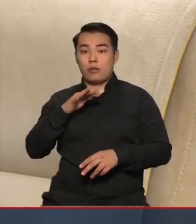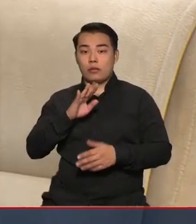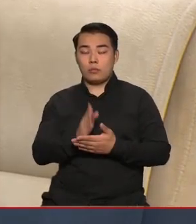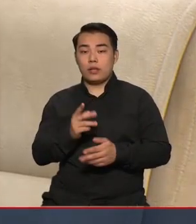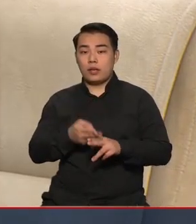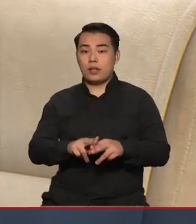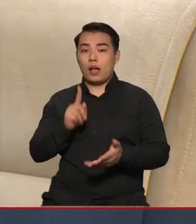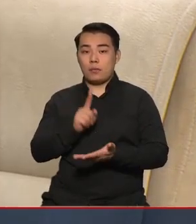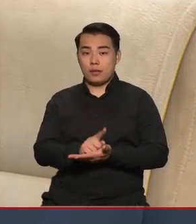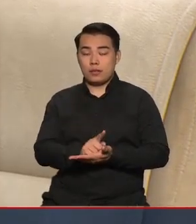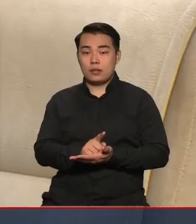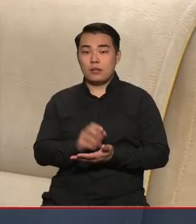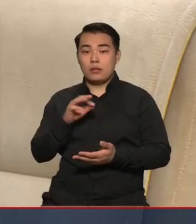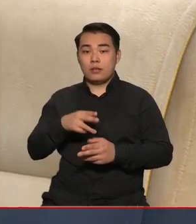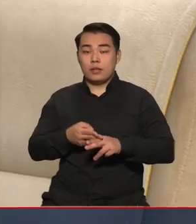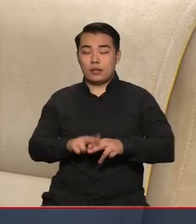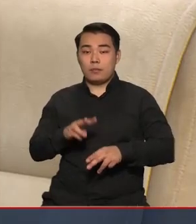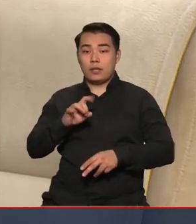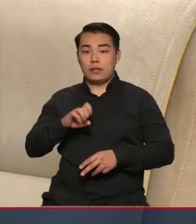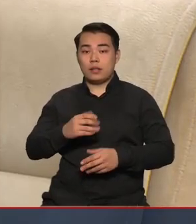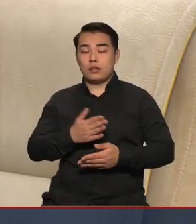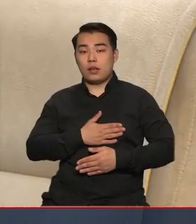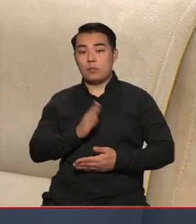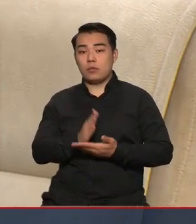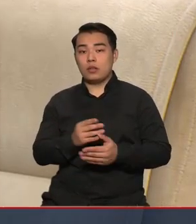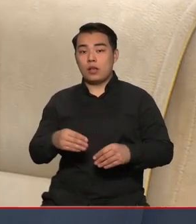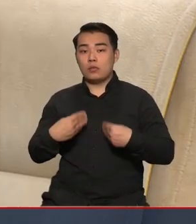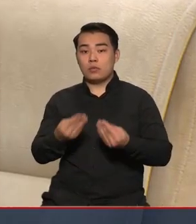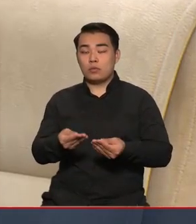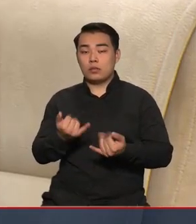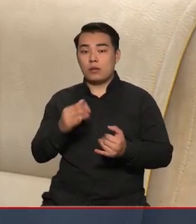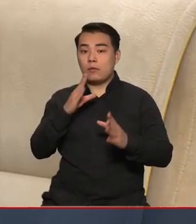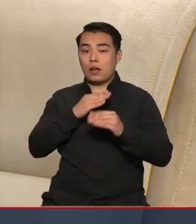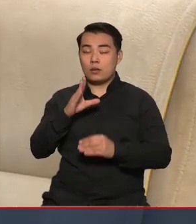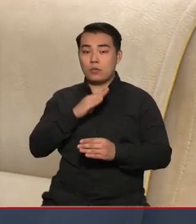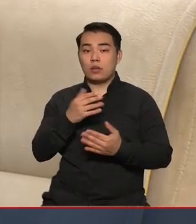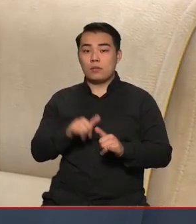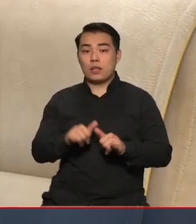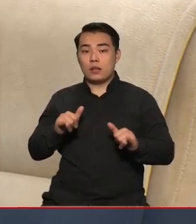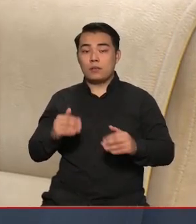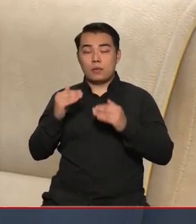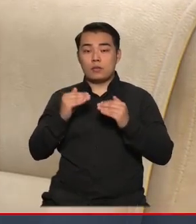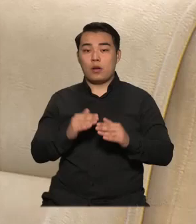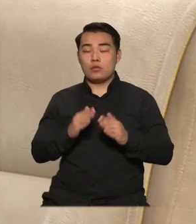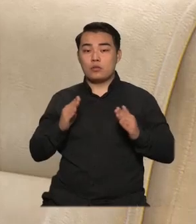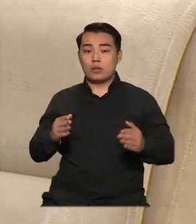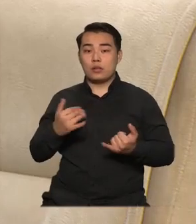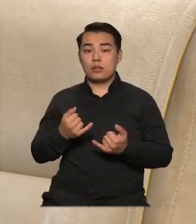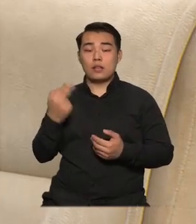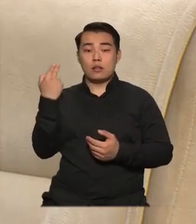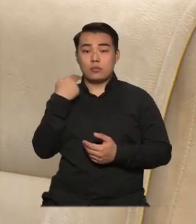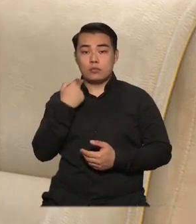эта обязанность. Вот в совокупности эти меры, мы думаем, дадут эффект по снижению вот этого большого объема накопленной проблемной